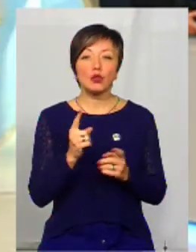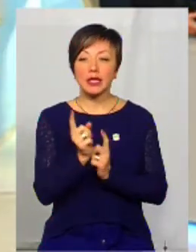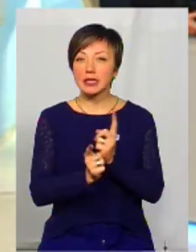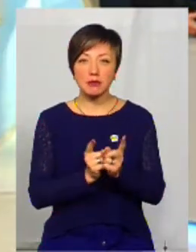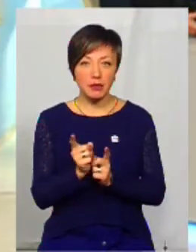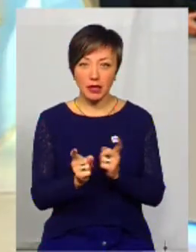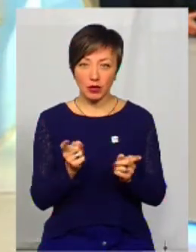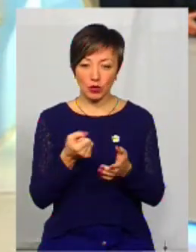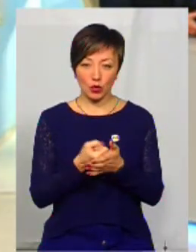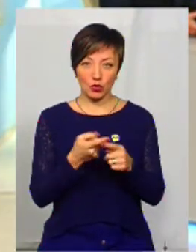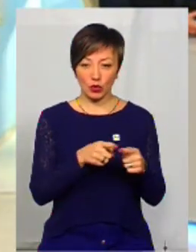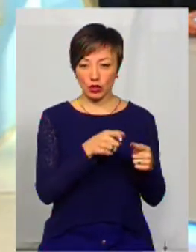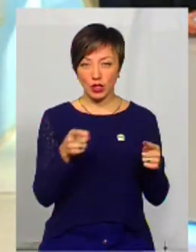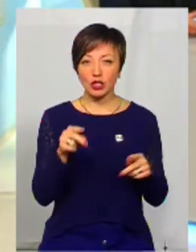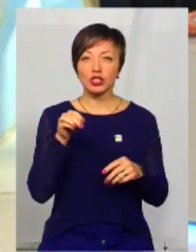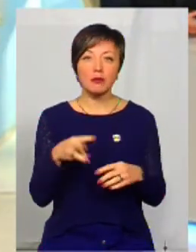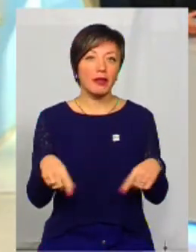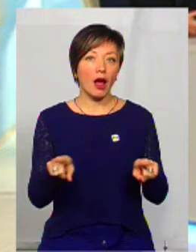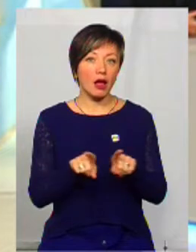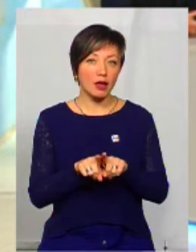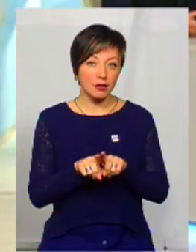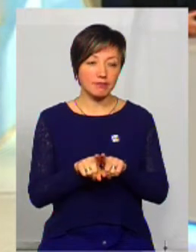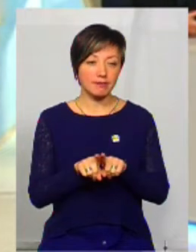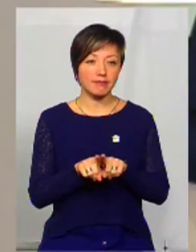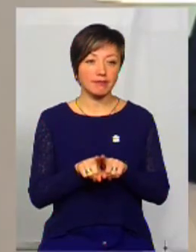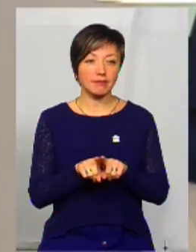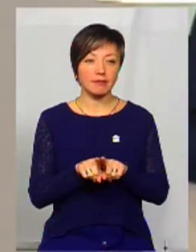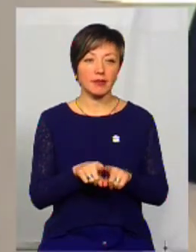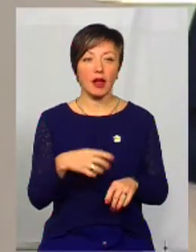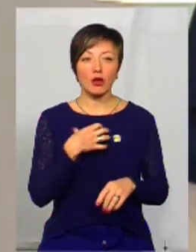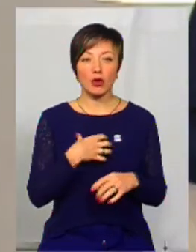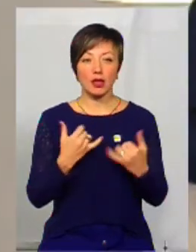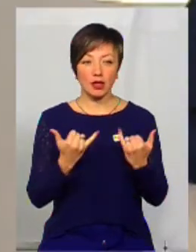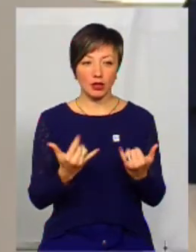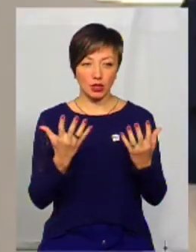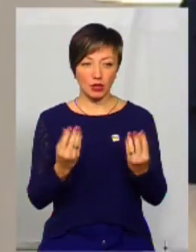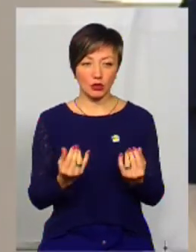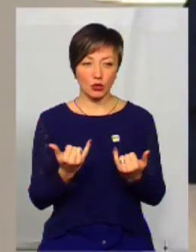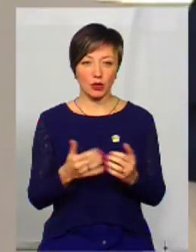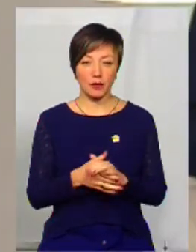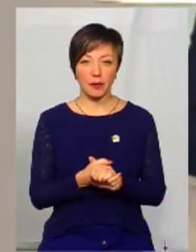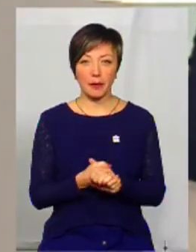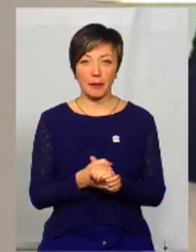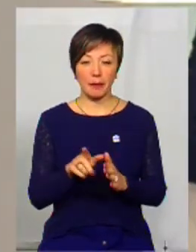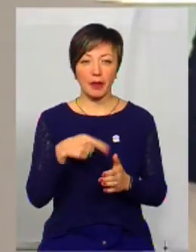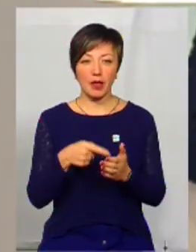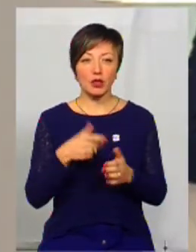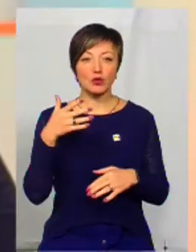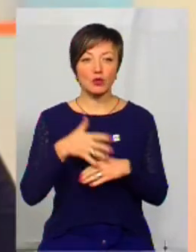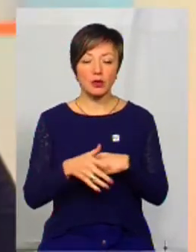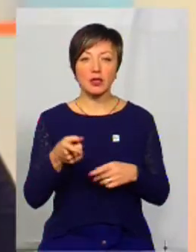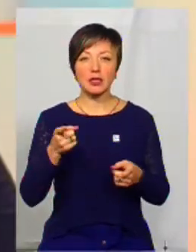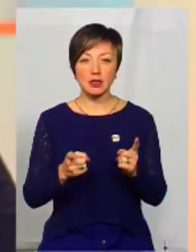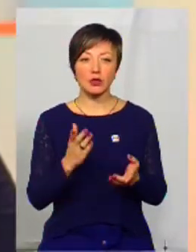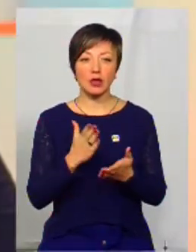не змінює до цього часу? Чи вони такі актуальні і для нашого дня сьогодні? Ну, зрозуміло,